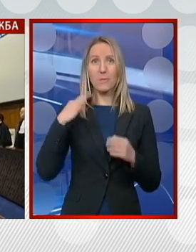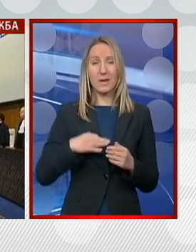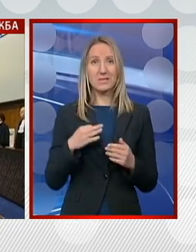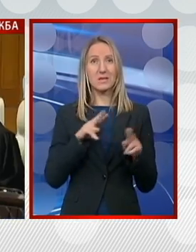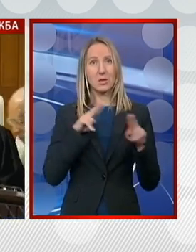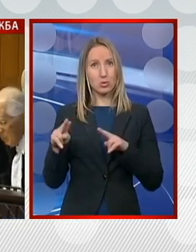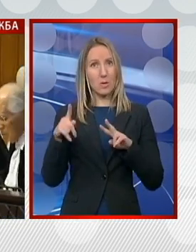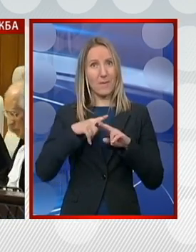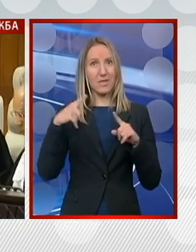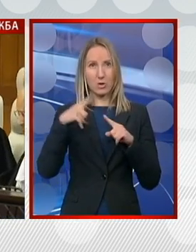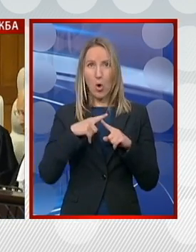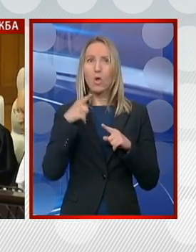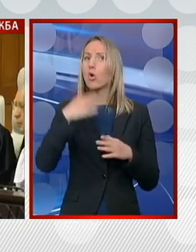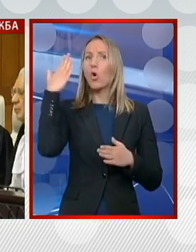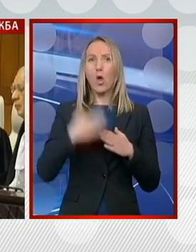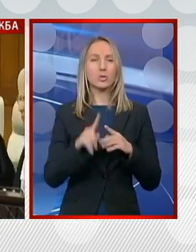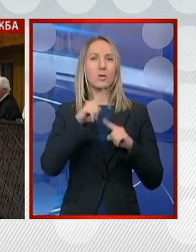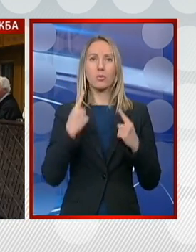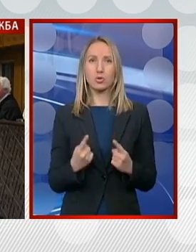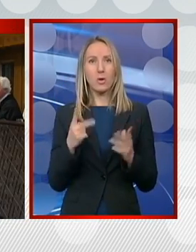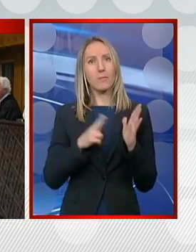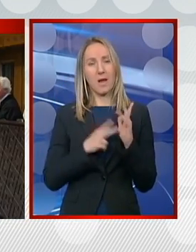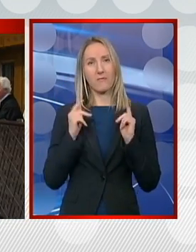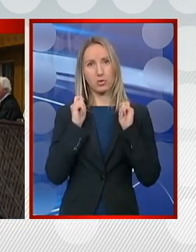konačna je i na nju ne postoji pravo žalbe.